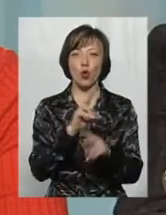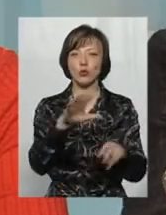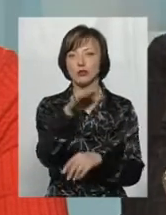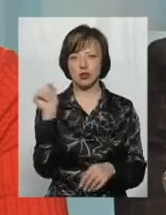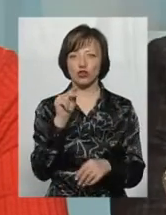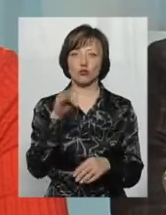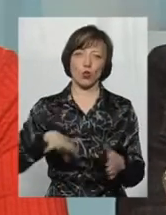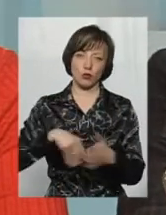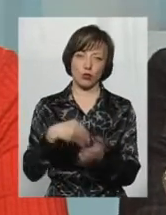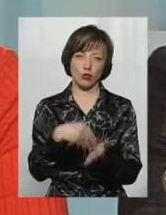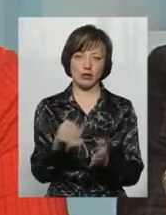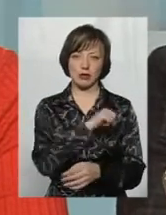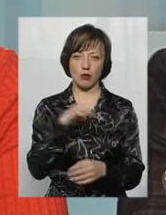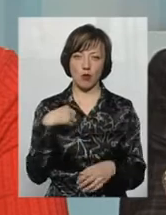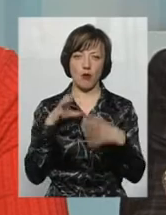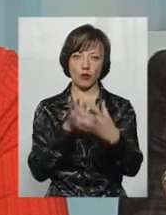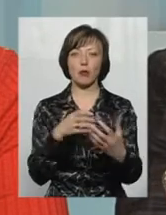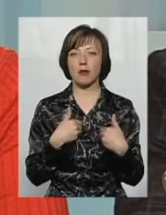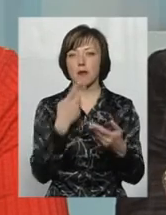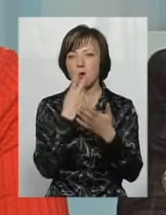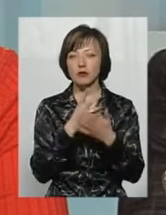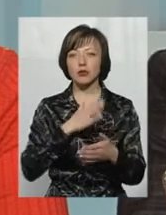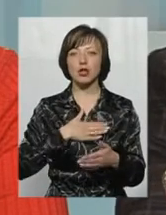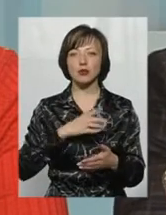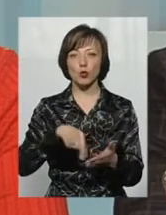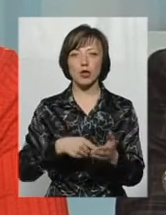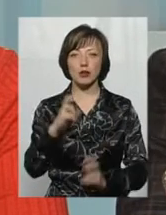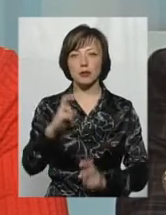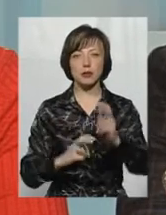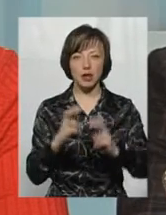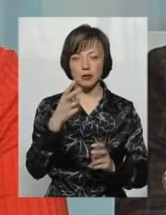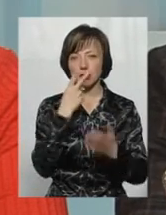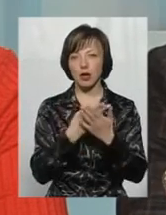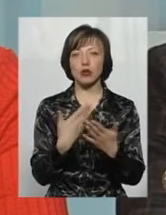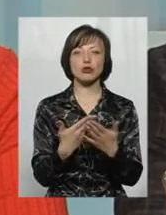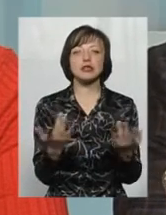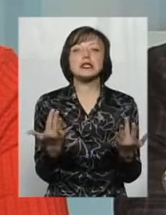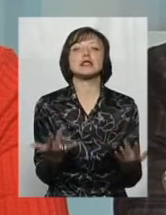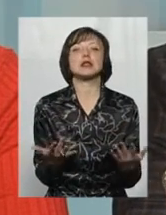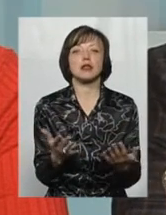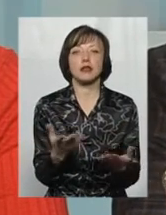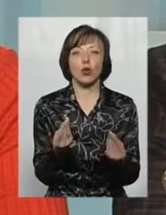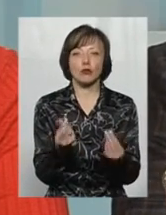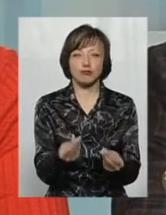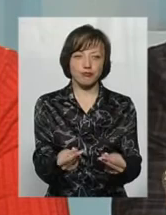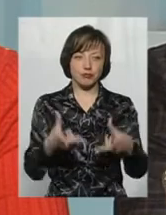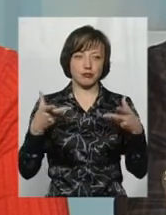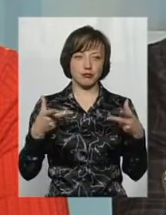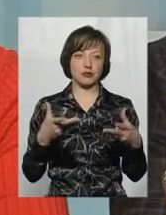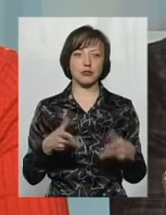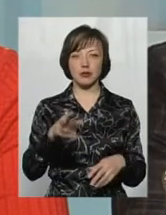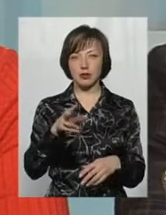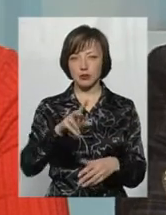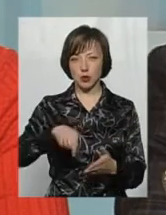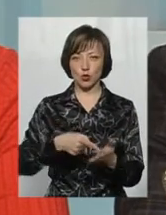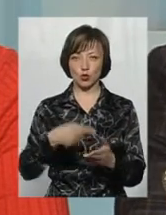чим утримати самому. Тому що ми вже бачимо по нашому комунальному підприємству, якщо так говорити. Що, скільки воно тягне коштів з міського бюджету?